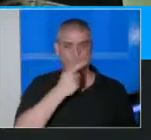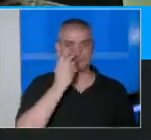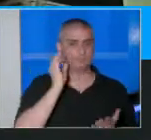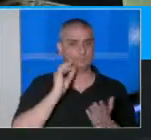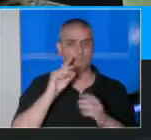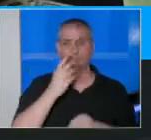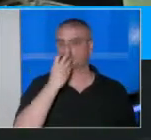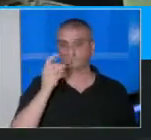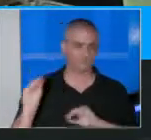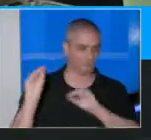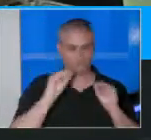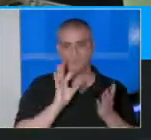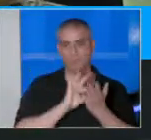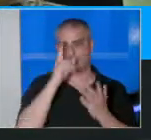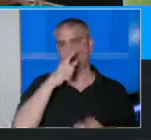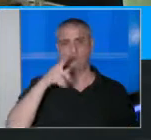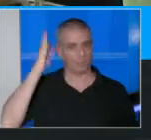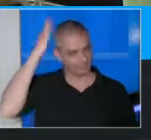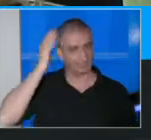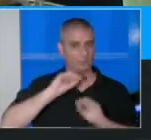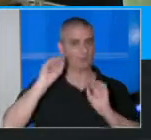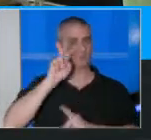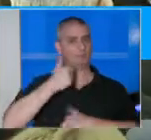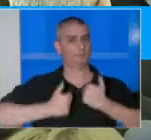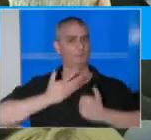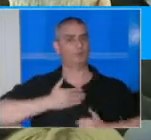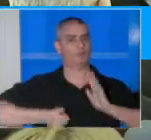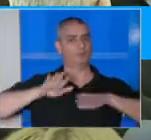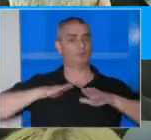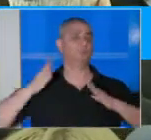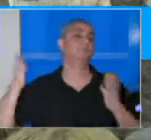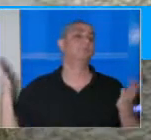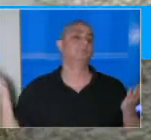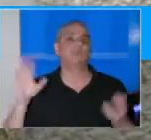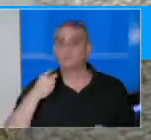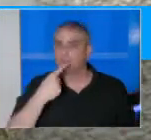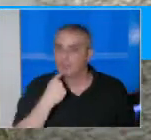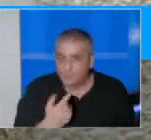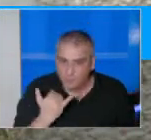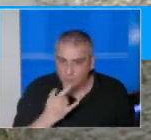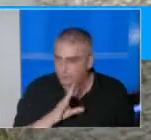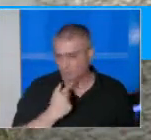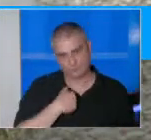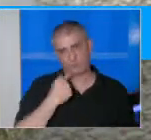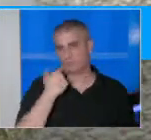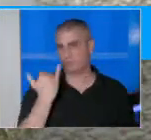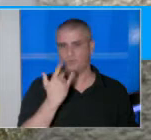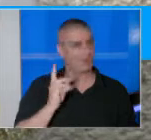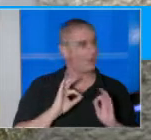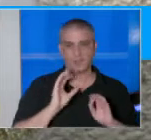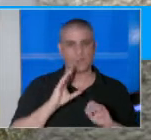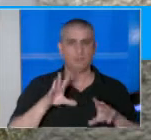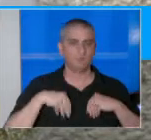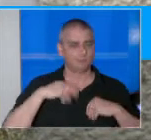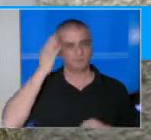את אלקין באותו היום שנפתלי בנט, הודיע להתמודדתו לראשות הממשלה. תראה, נדב, מה שאתה בעצם אומר עכשיו זה מה שאנחנו טוענים. אף אחד לא חולק